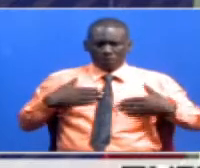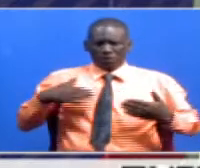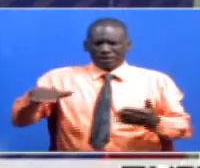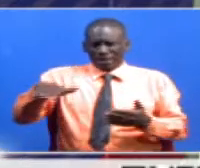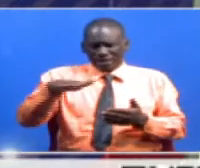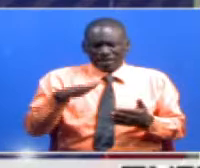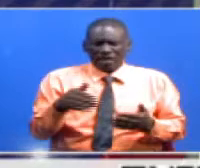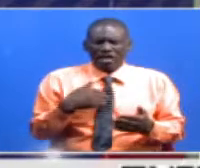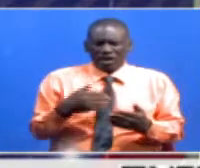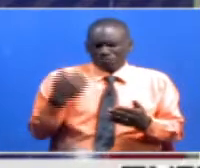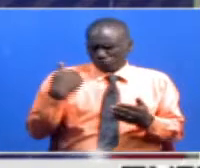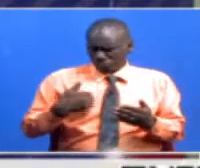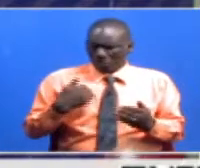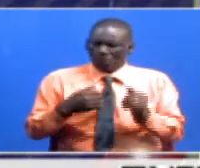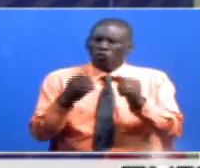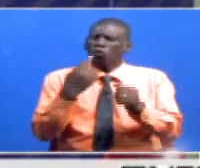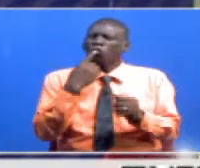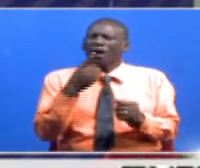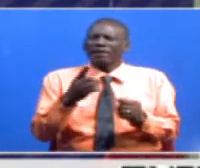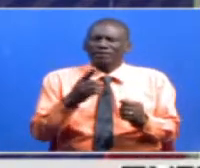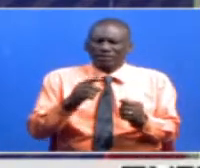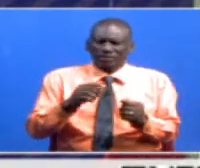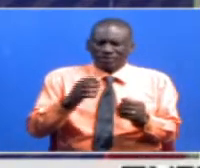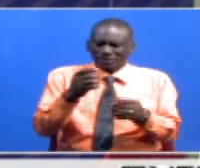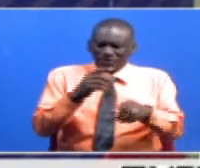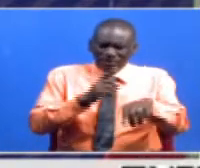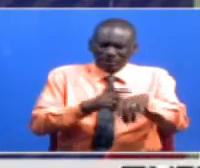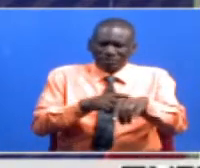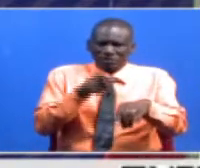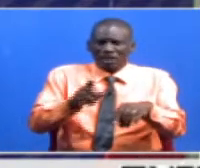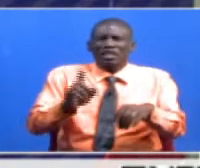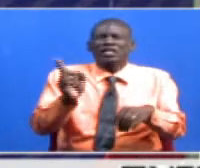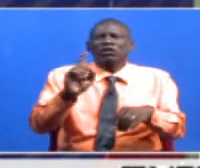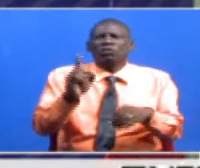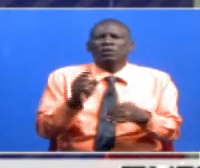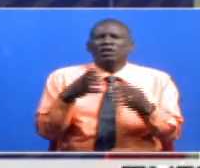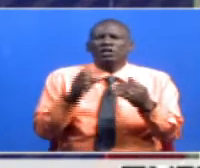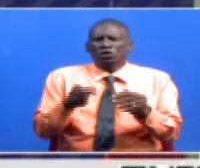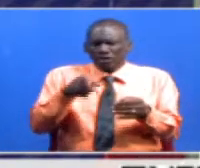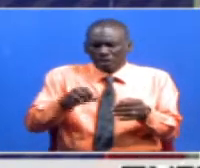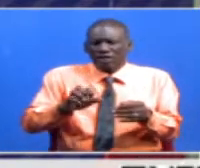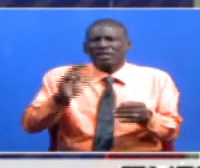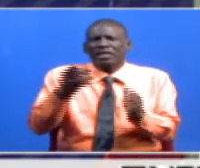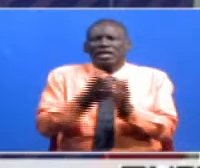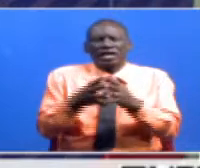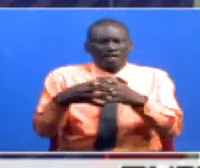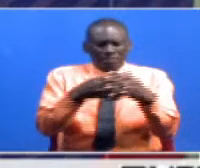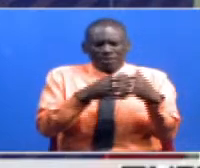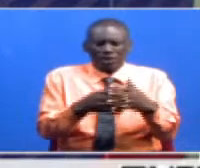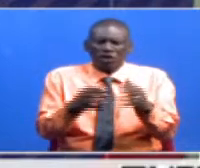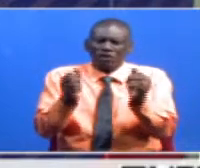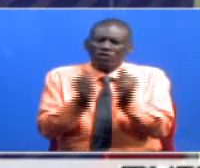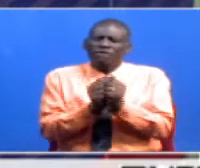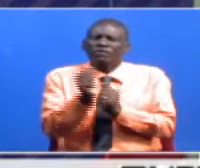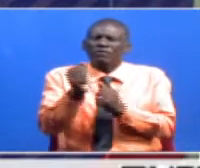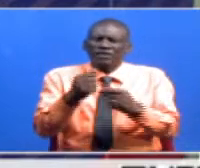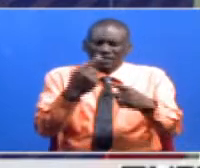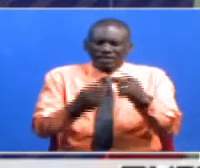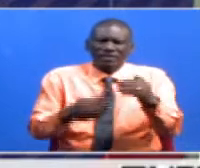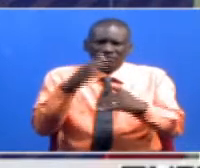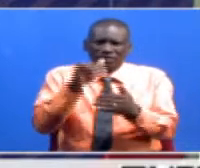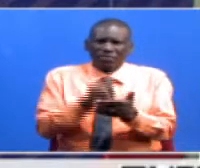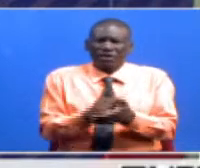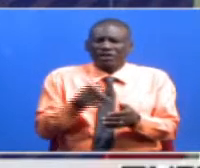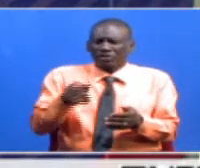mara 100 katika hospitali mbalimbali hapa nchini na hata Marekani. Miaka 15 baadaye, Mbuthia